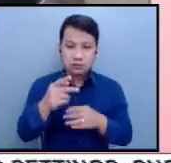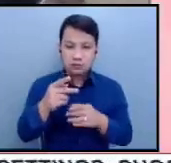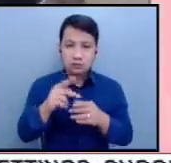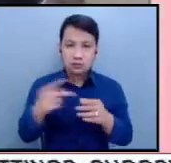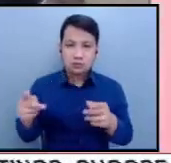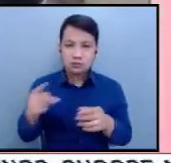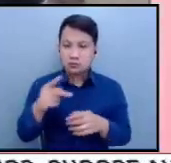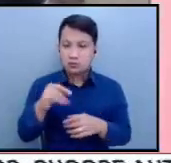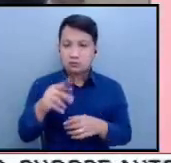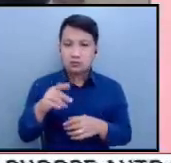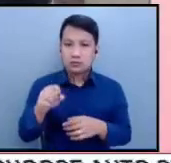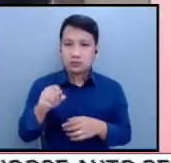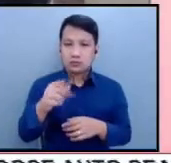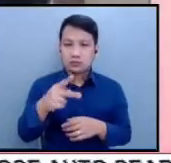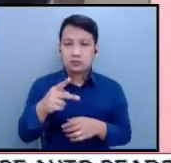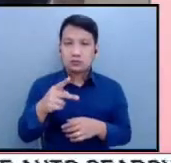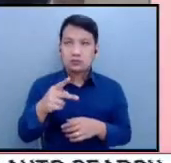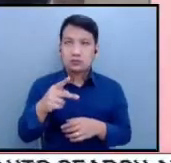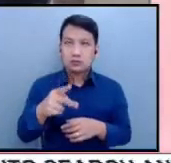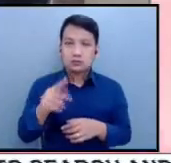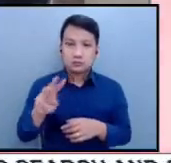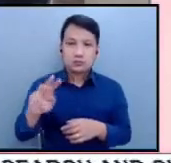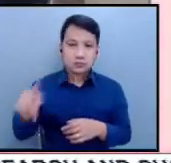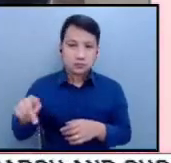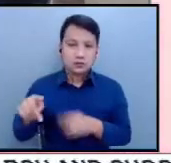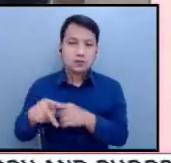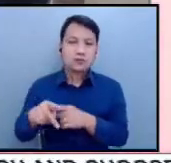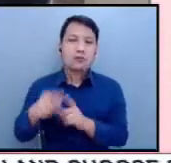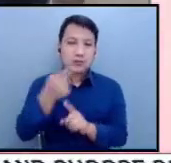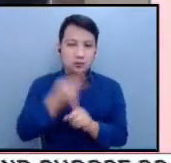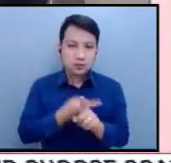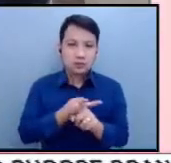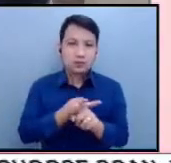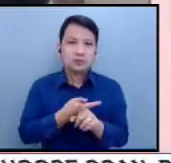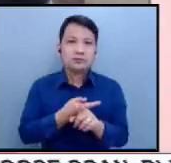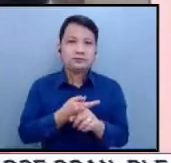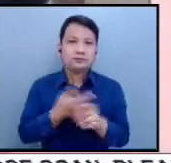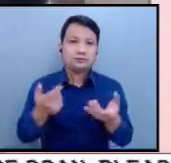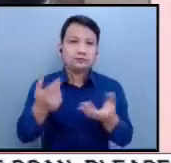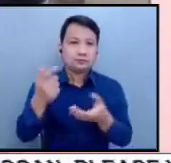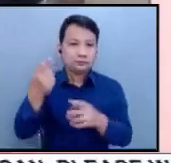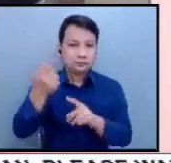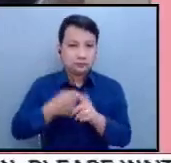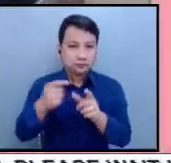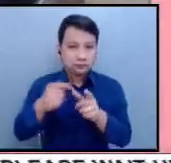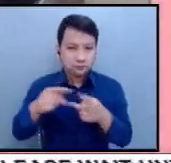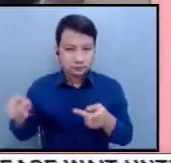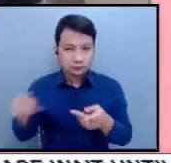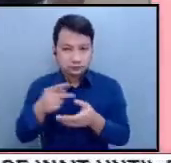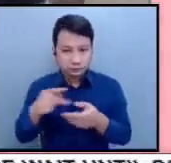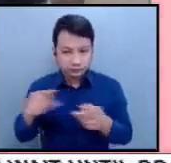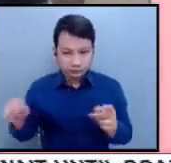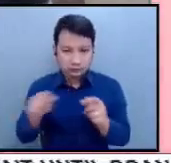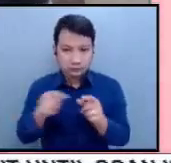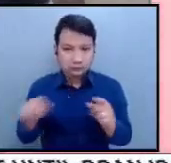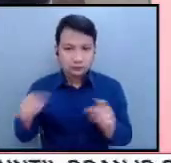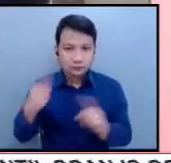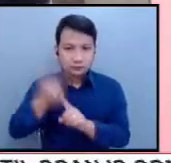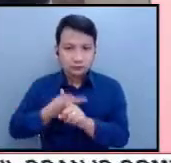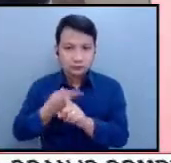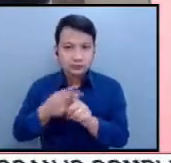natin ang buwan ng panitikan upang sariwain natin, alalahanin natin, balikan natin